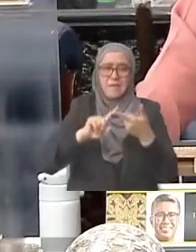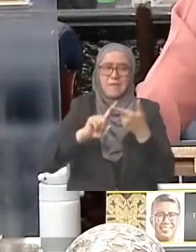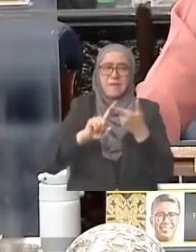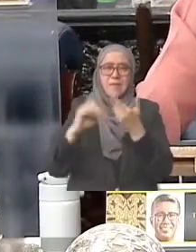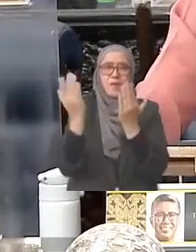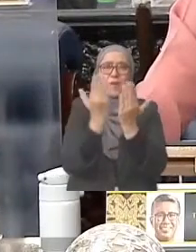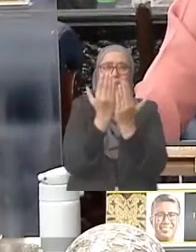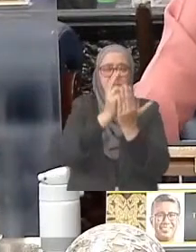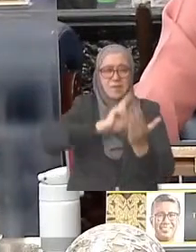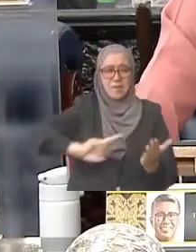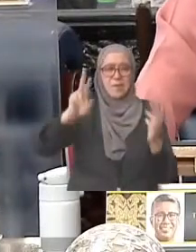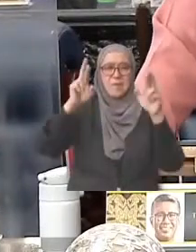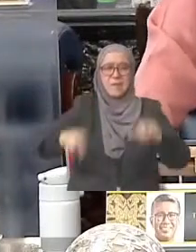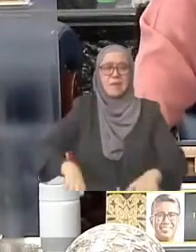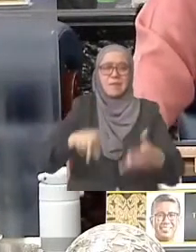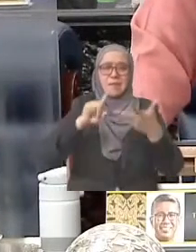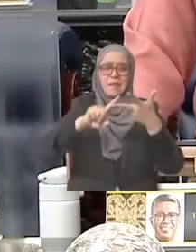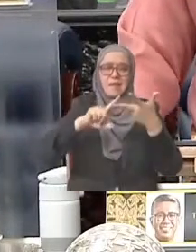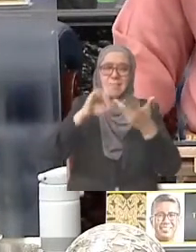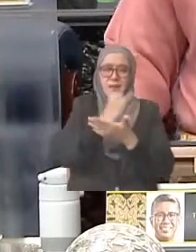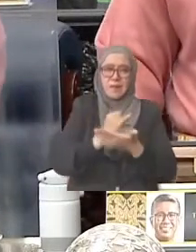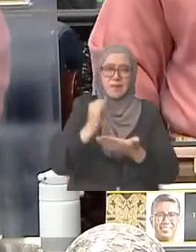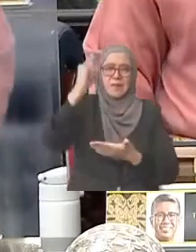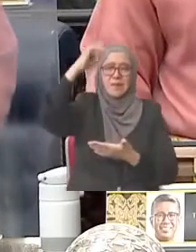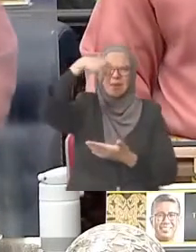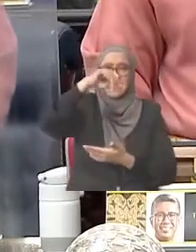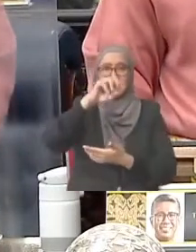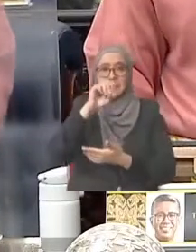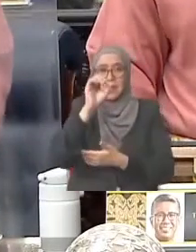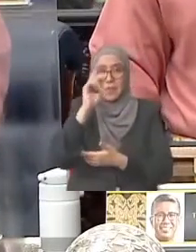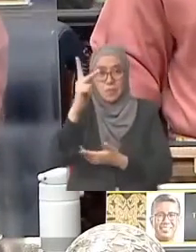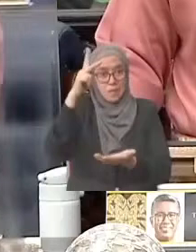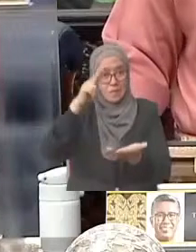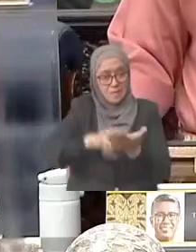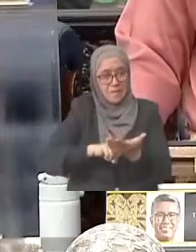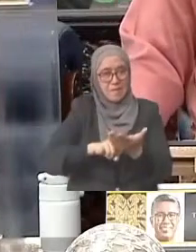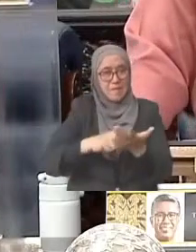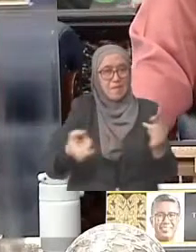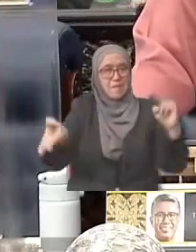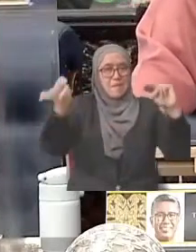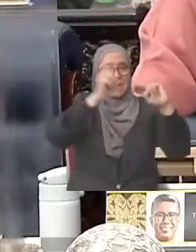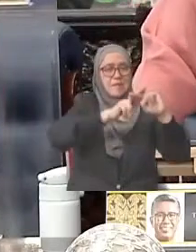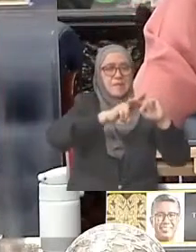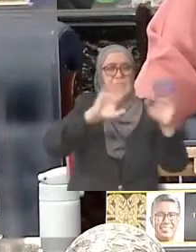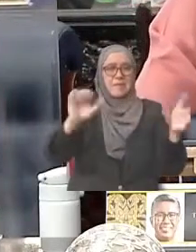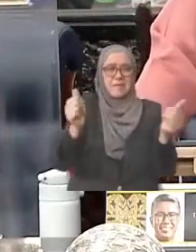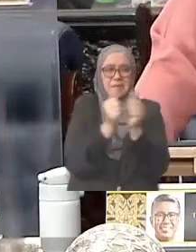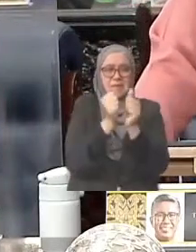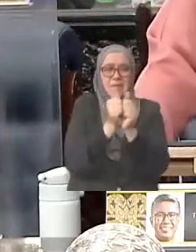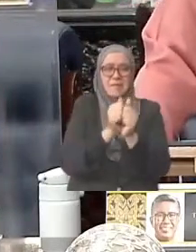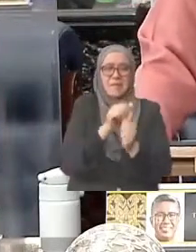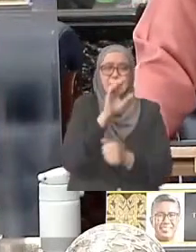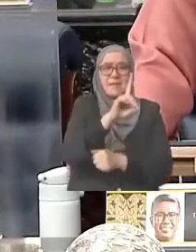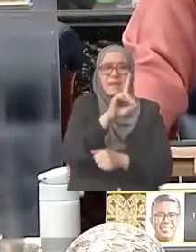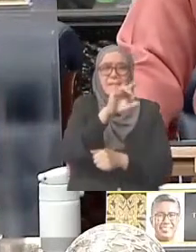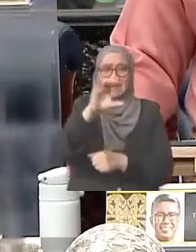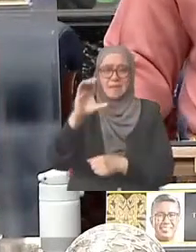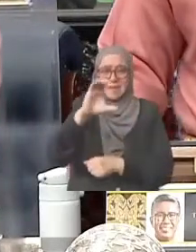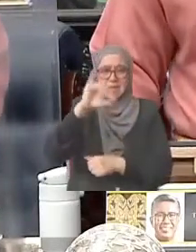institusi Pondok Benda peta yaitu meningkat berbanding berbanding 100 juta Ringgit pada tahun 2001